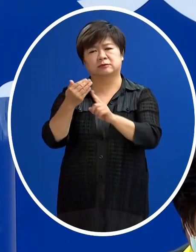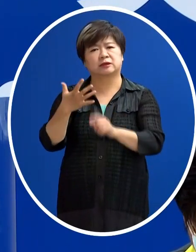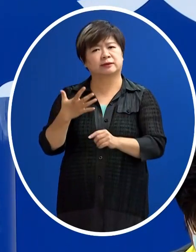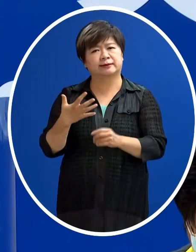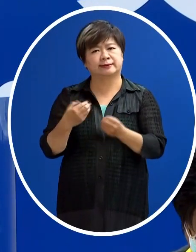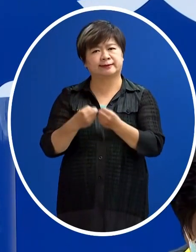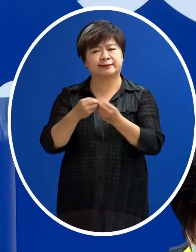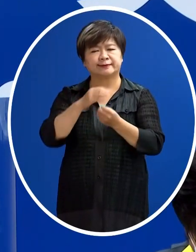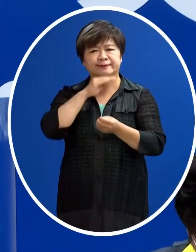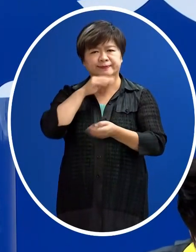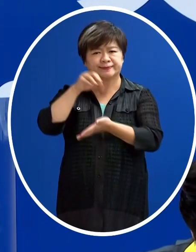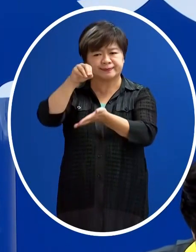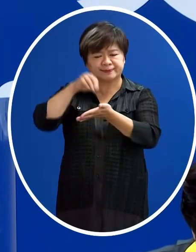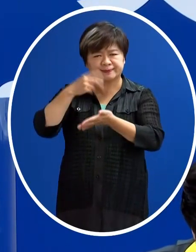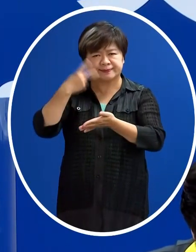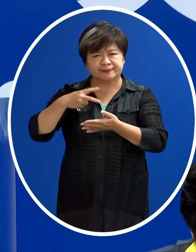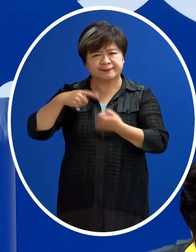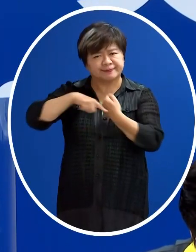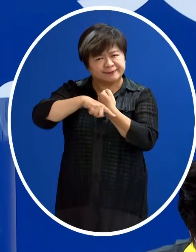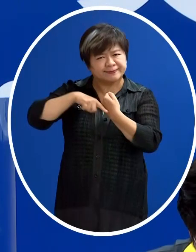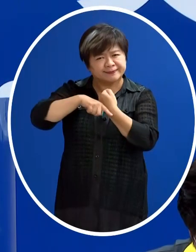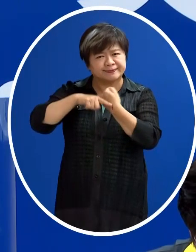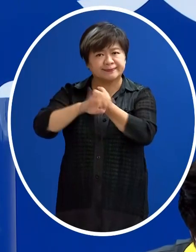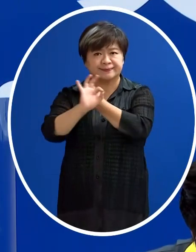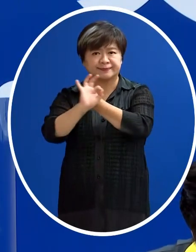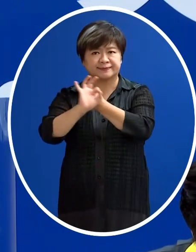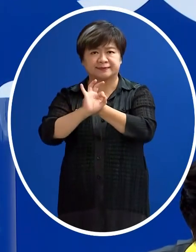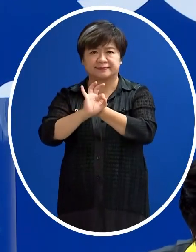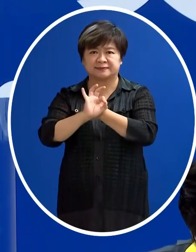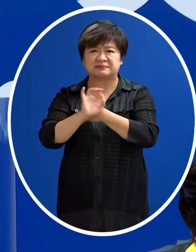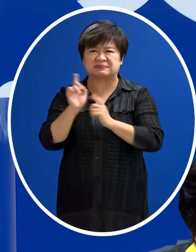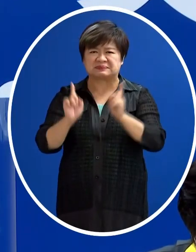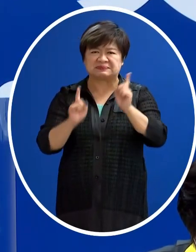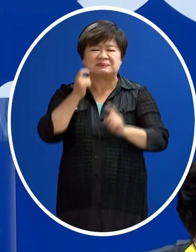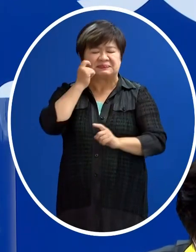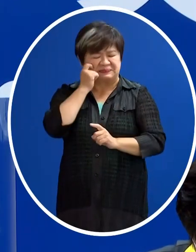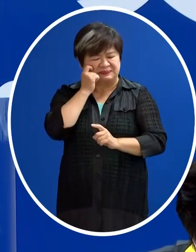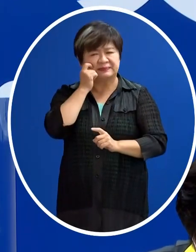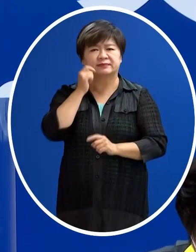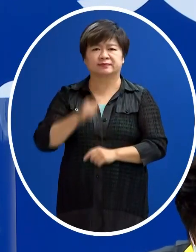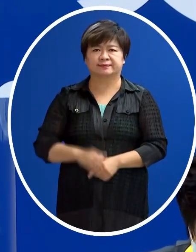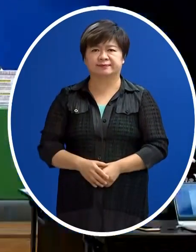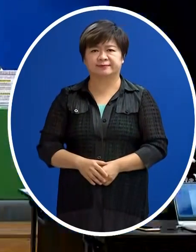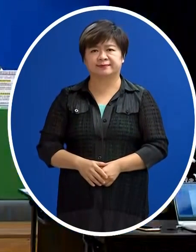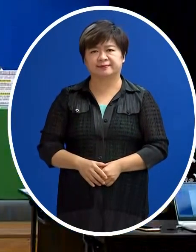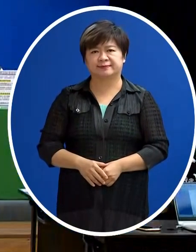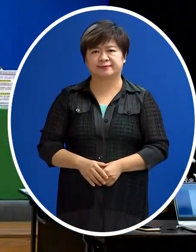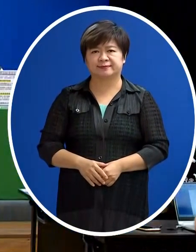收到检体之后再尝试的做做看，不过可能会无法定序的机会也蛮高的。